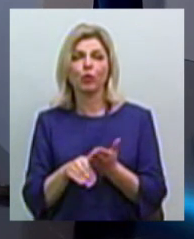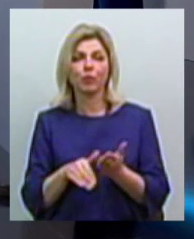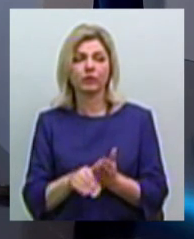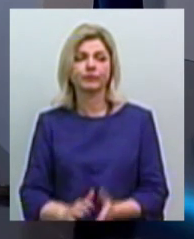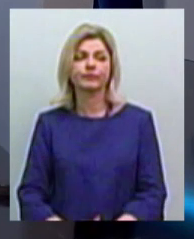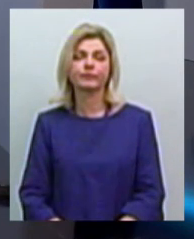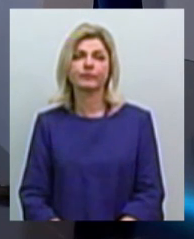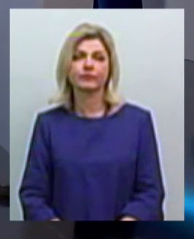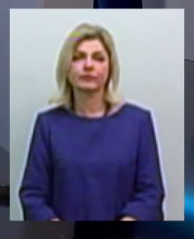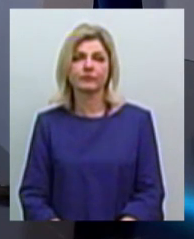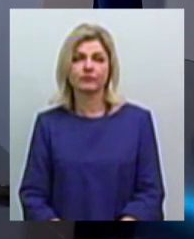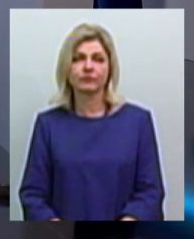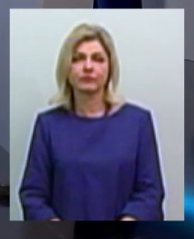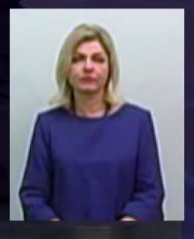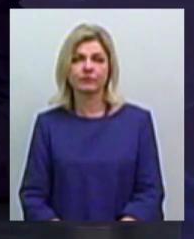Миколаївській області?